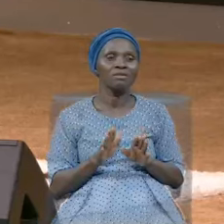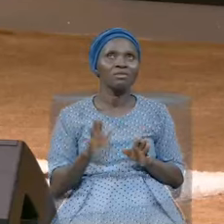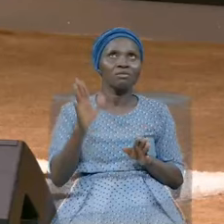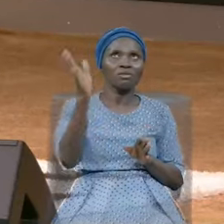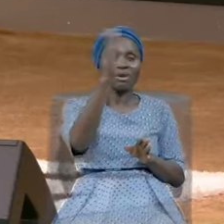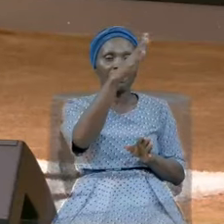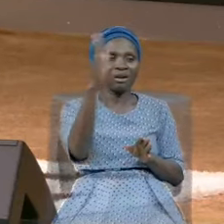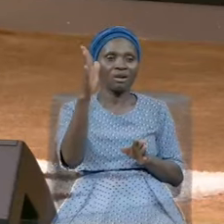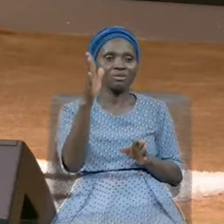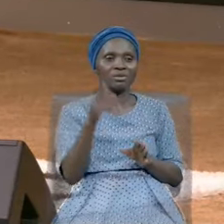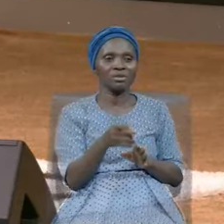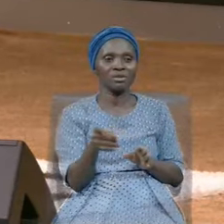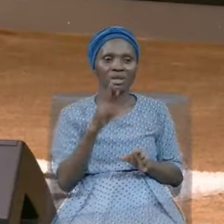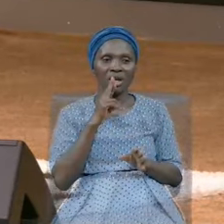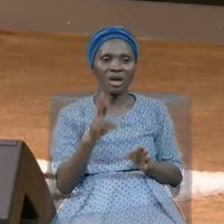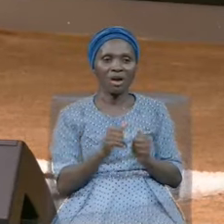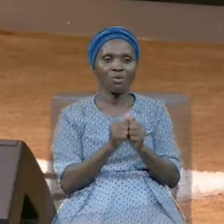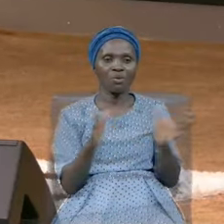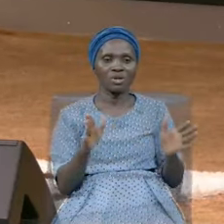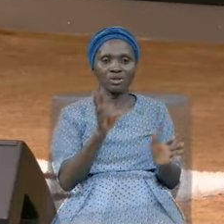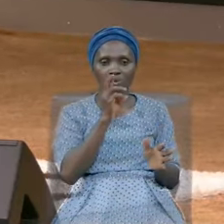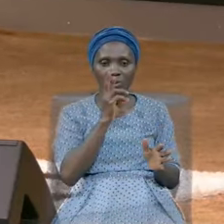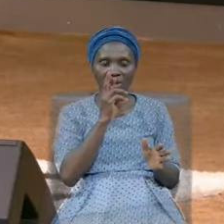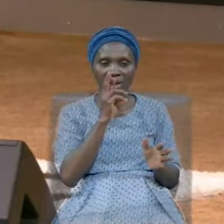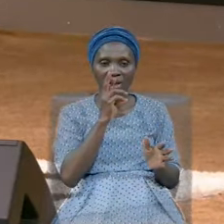poussées par les vents,